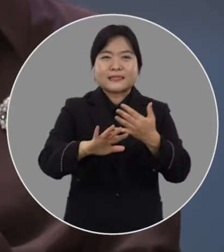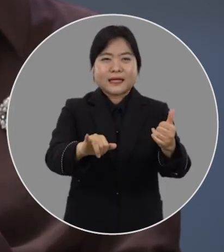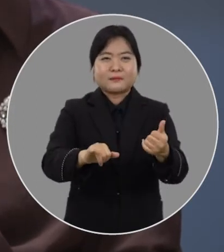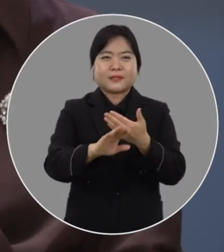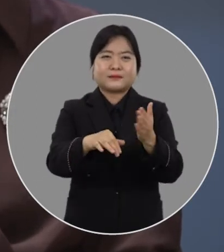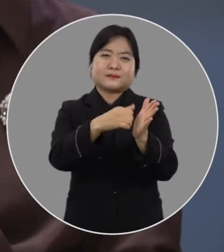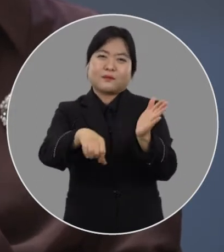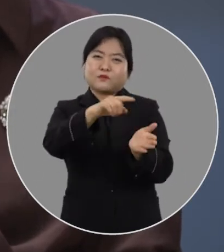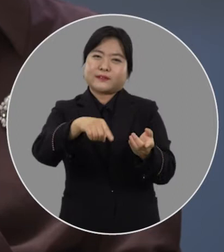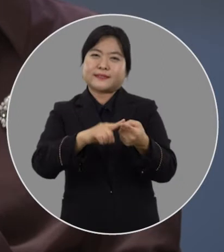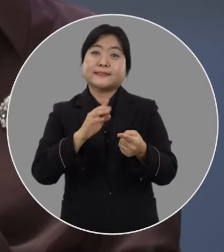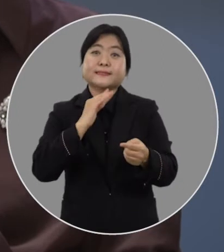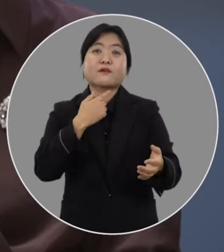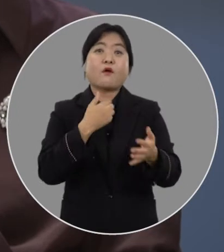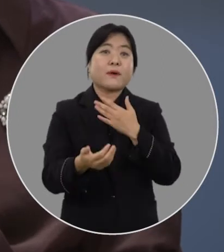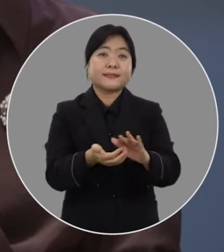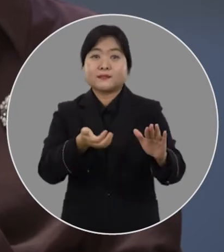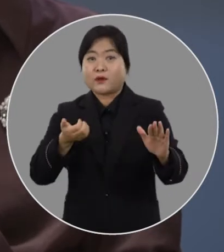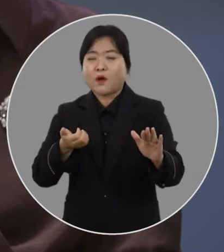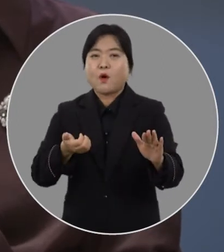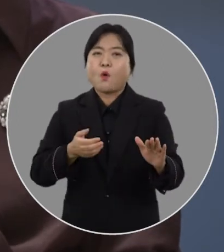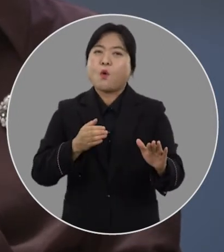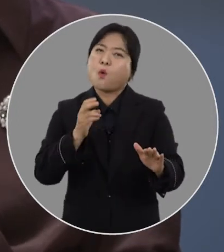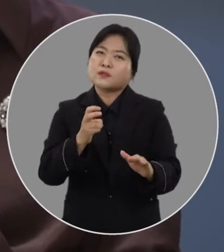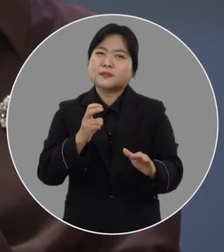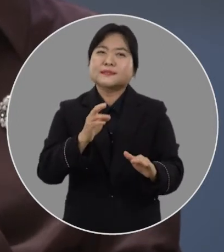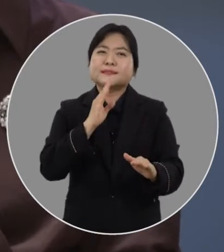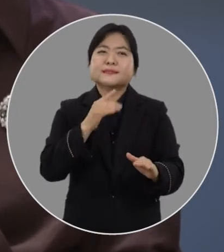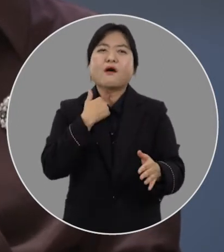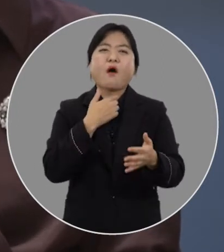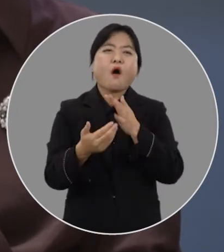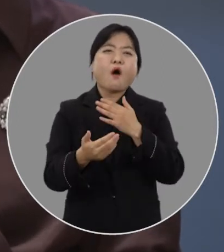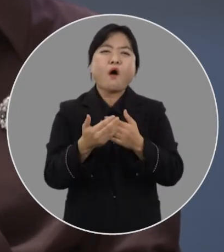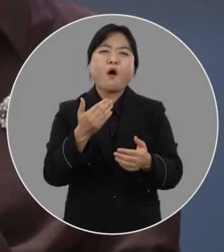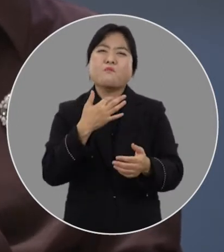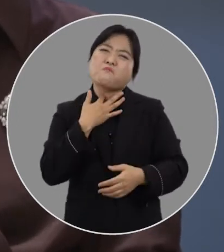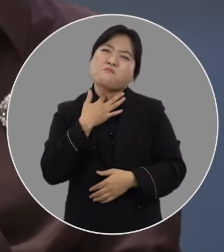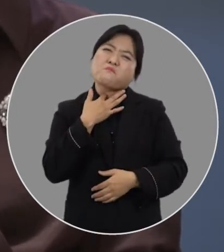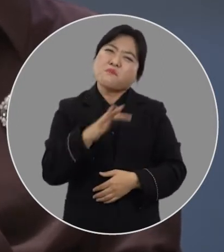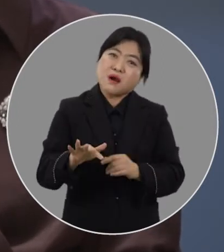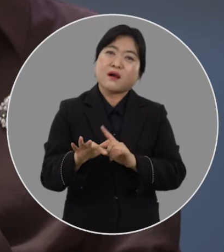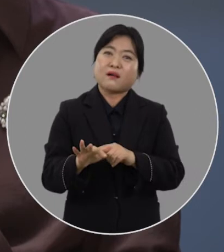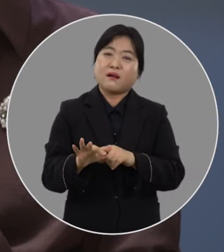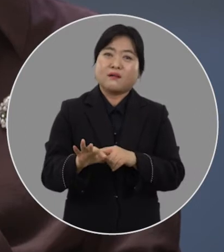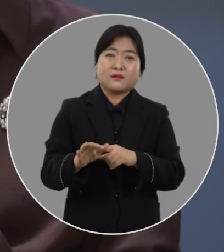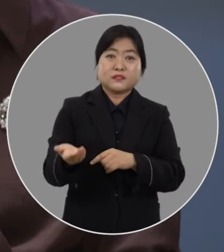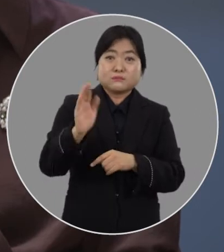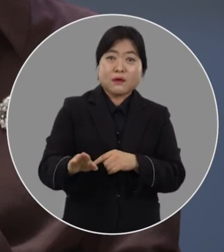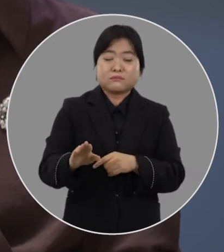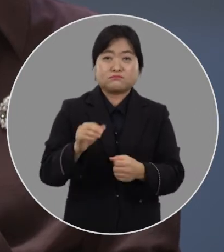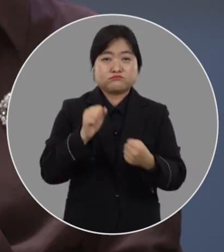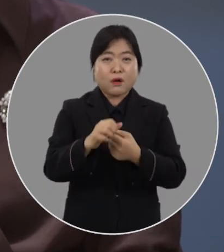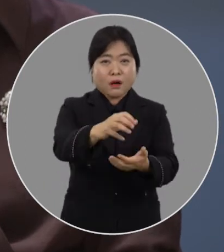사물에 대해서 실제 경험하기 전에 혹은 실제 경험에 근거를 두지 않은 채로 품게 되는 감정이라고